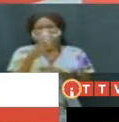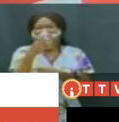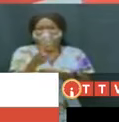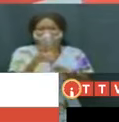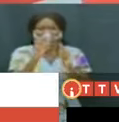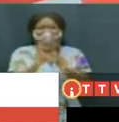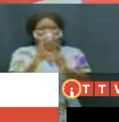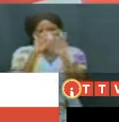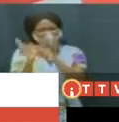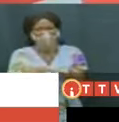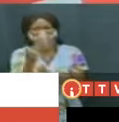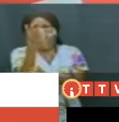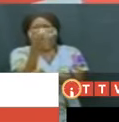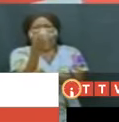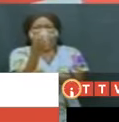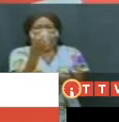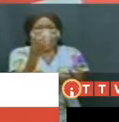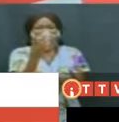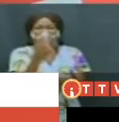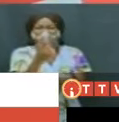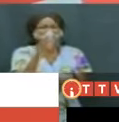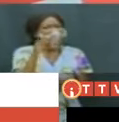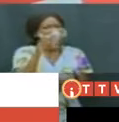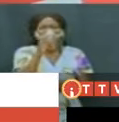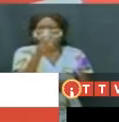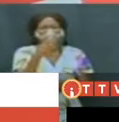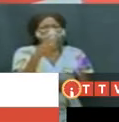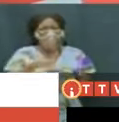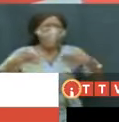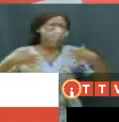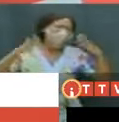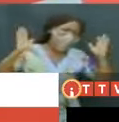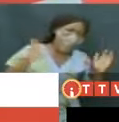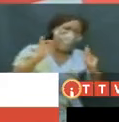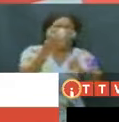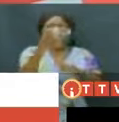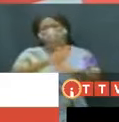ndi folo sinkhani tionera kuti tidzikondwera kuti ndi folo okha basi